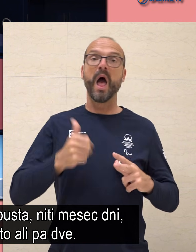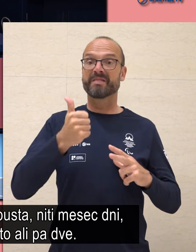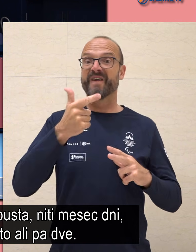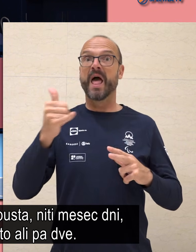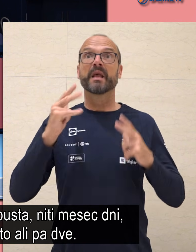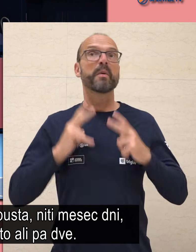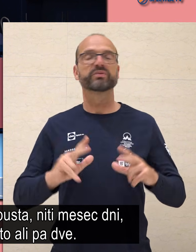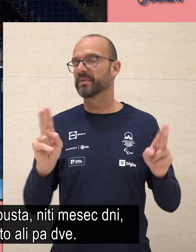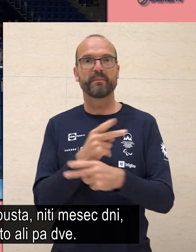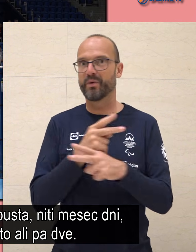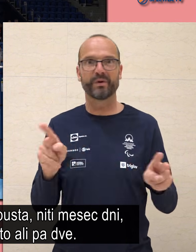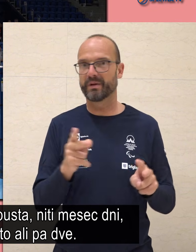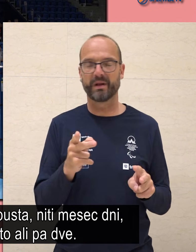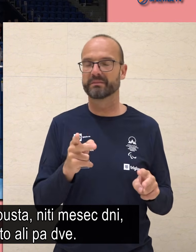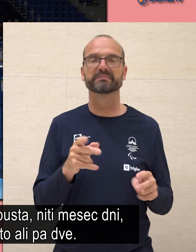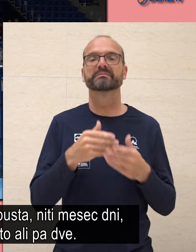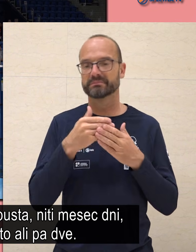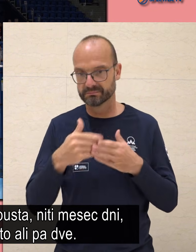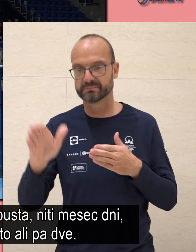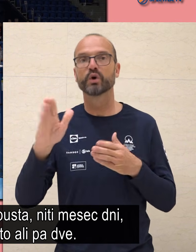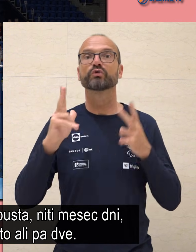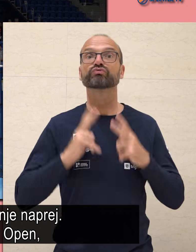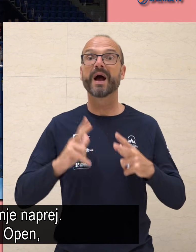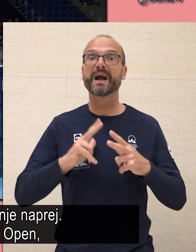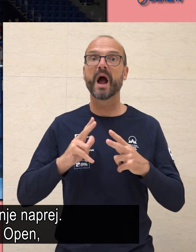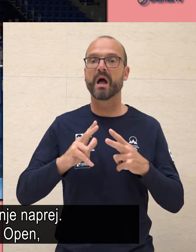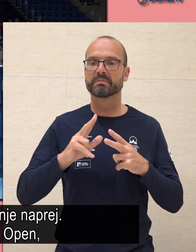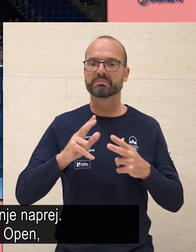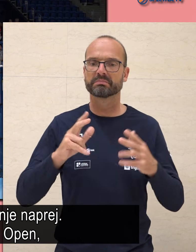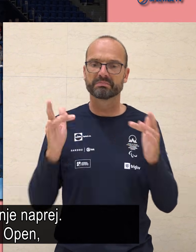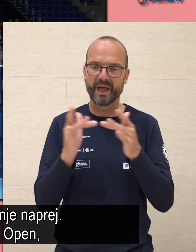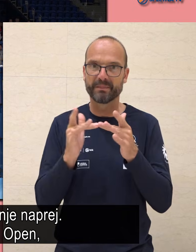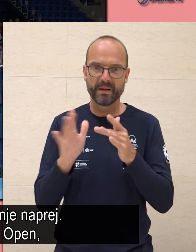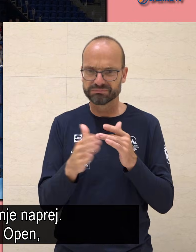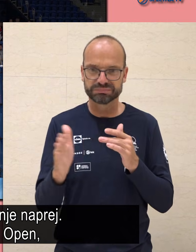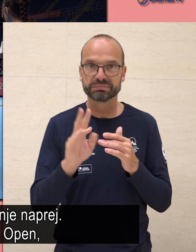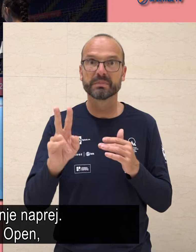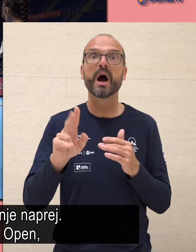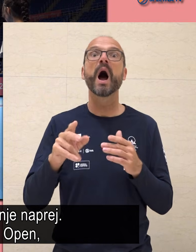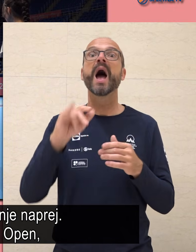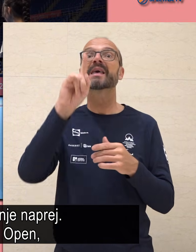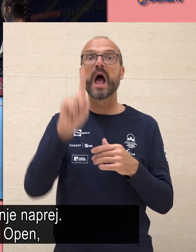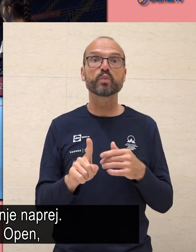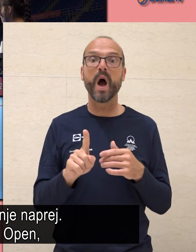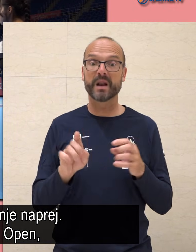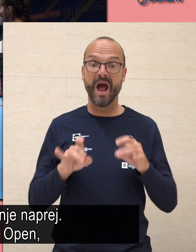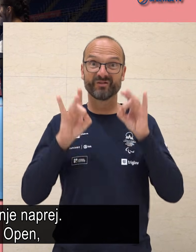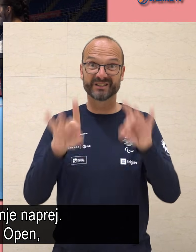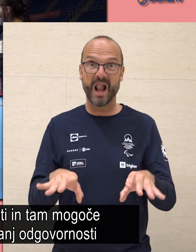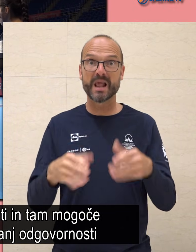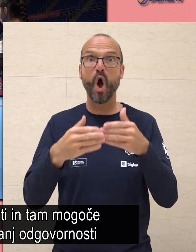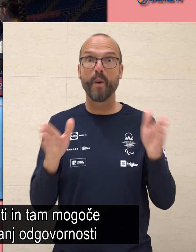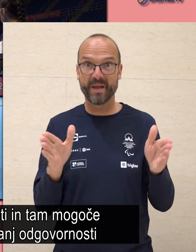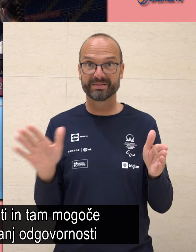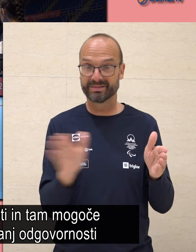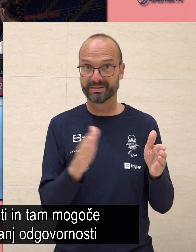leta ali pa leto ali pa dve. Torej, naj čaka tekmovanje naprej, januarja je Australian Open in